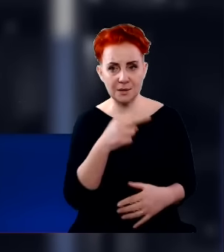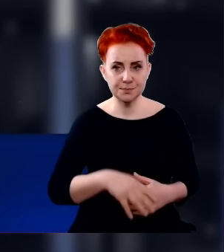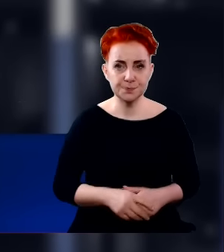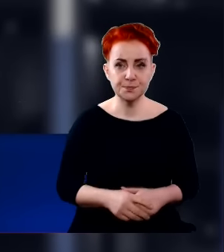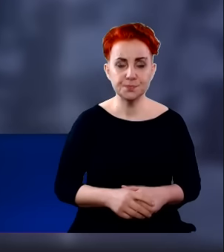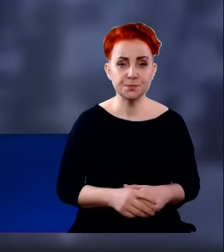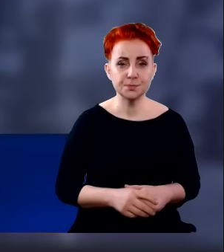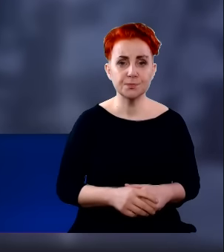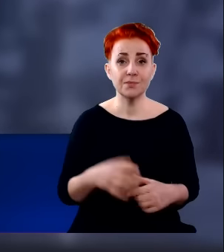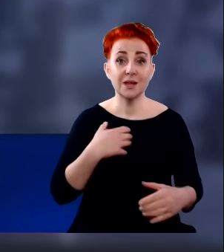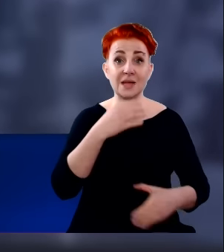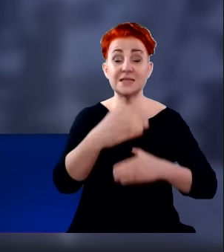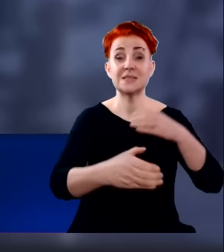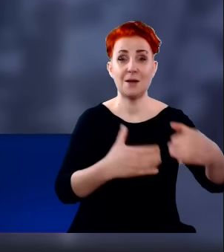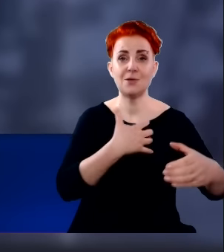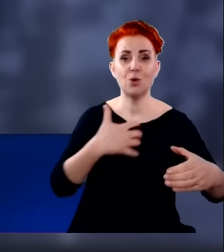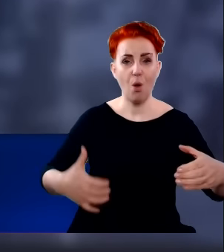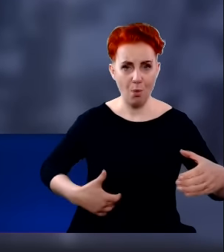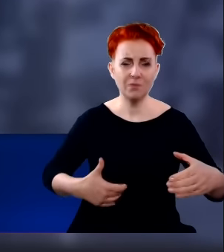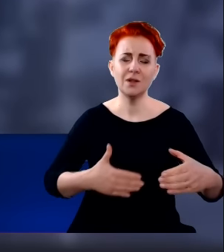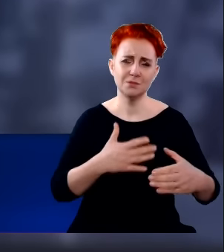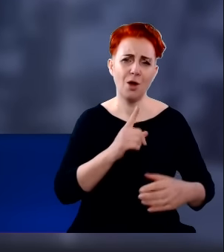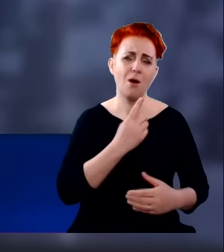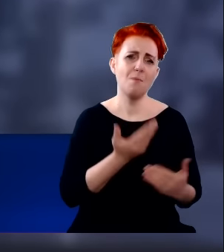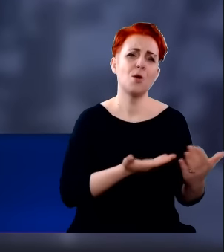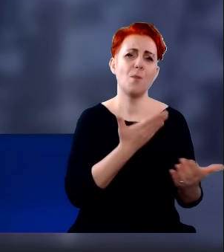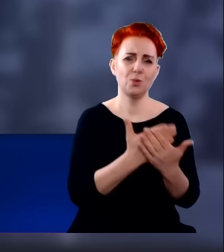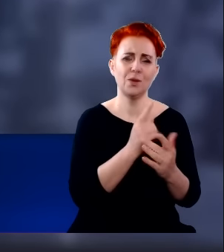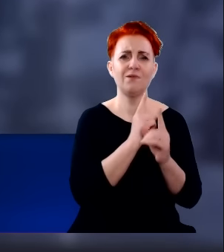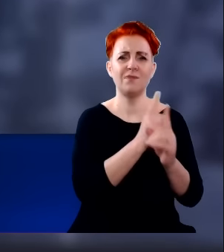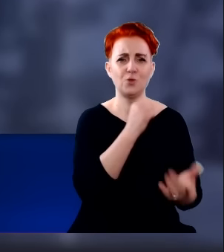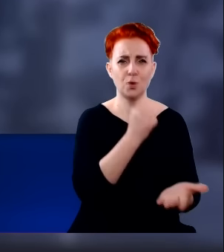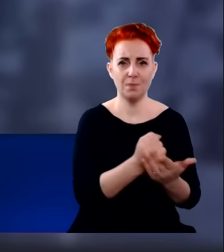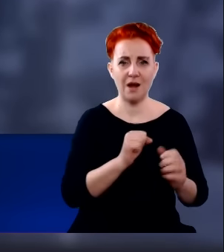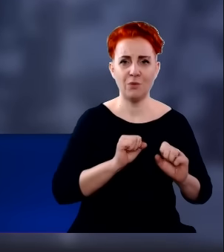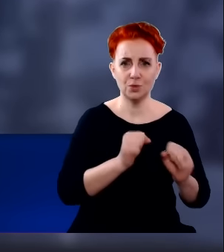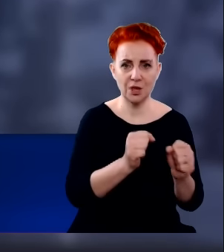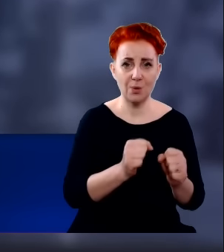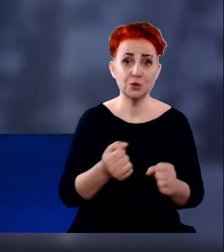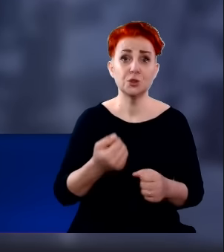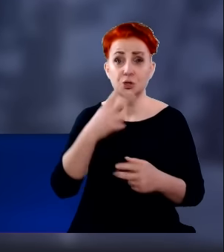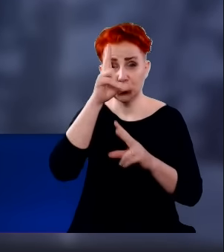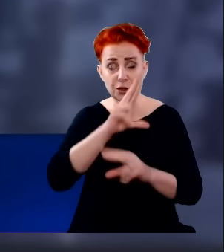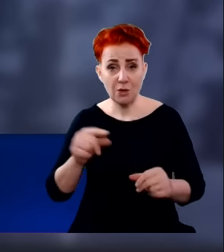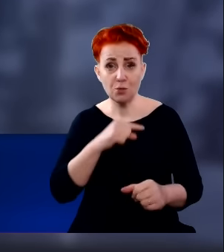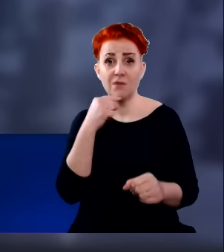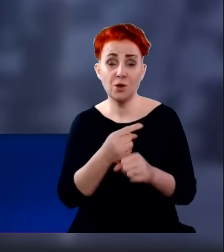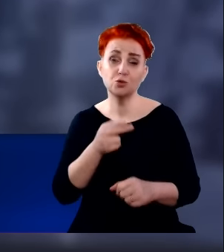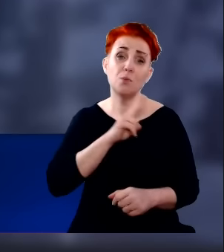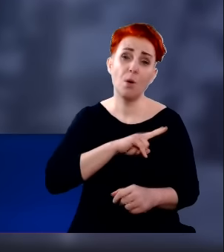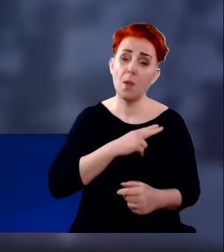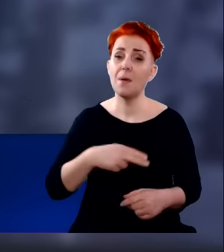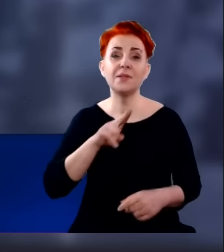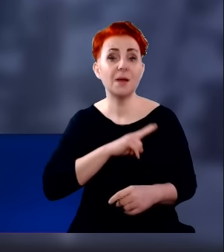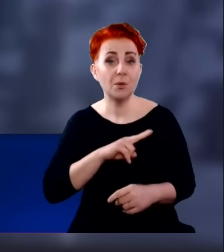pana marszałka Hołowni, żeby zachować się zgodnie z prawem. Przede wszystkim respektowałabym wyroki sądu, czy one mi się podobają, czy też nie, a takie orzeczenie Sąd